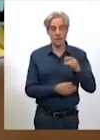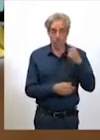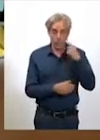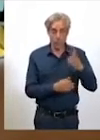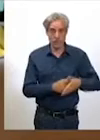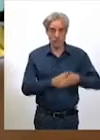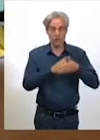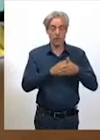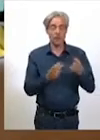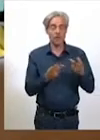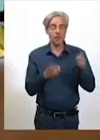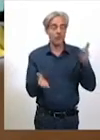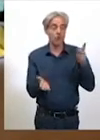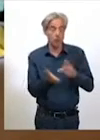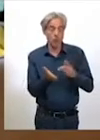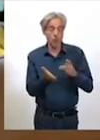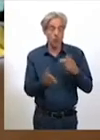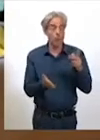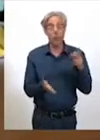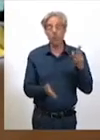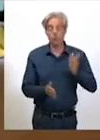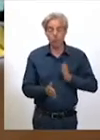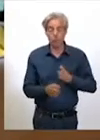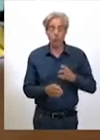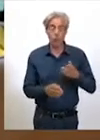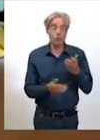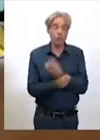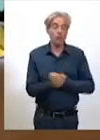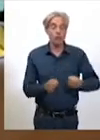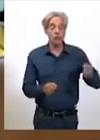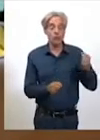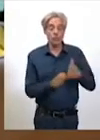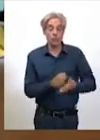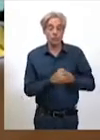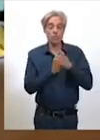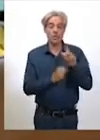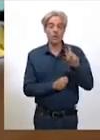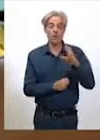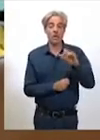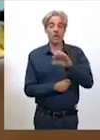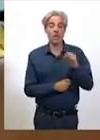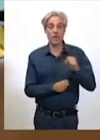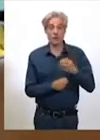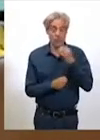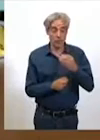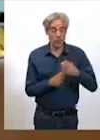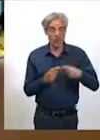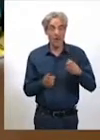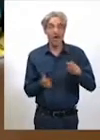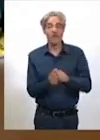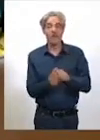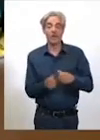sur la ville de Bordeaux, on aura un soutien à la CRES qui est en train d'être discuté avec la Chambre